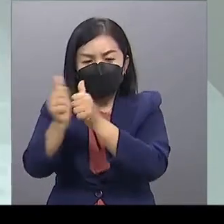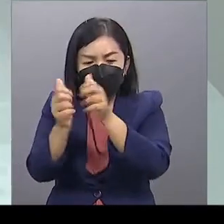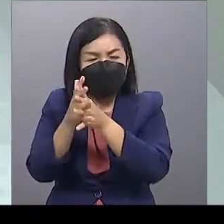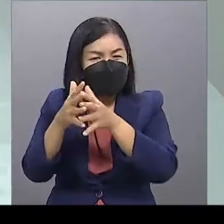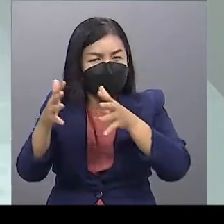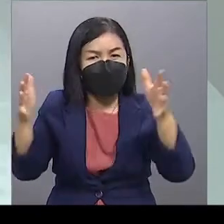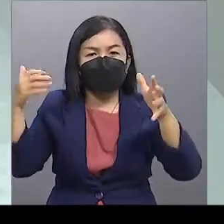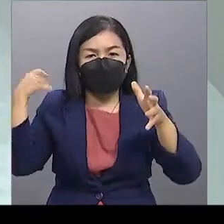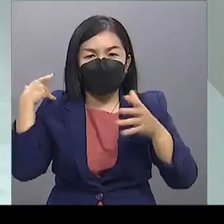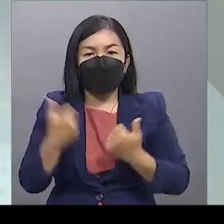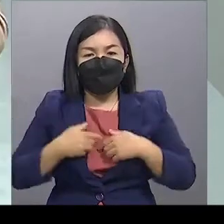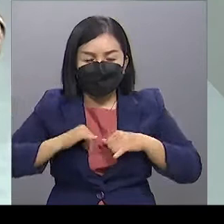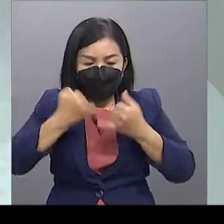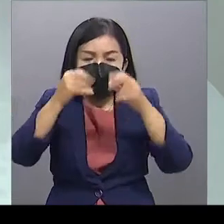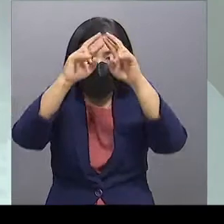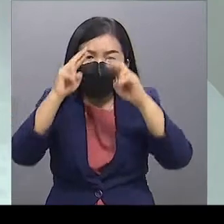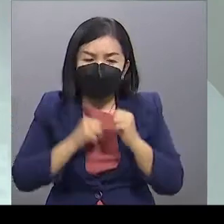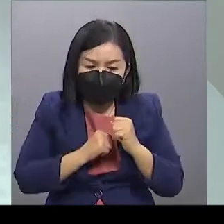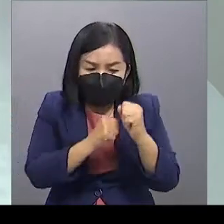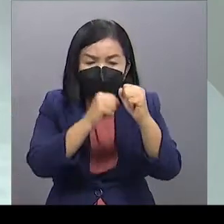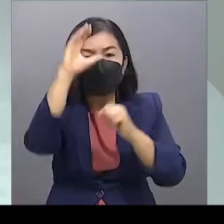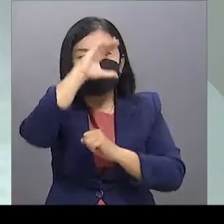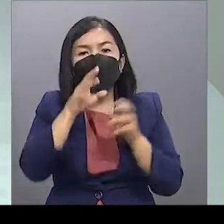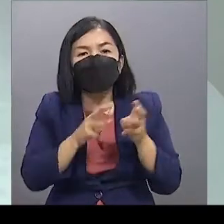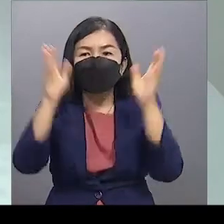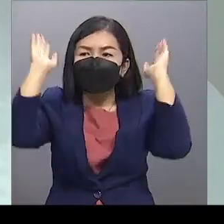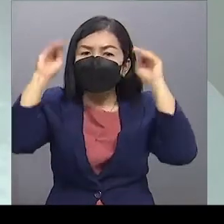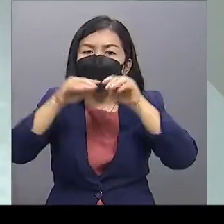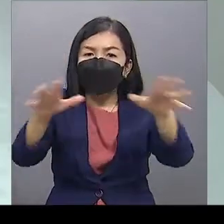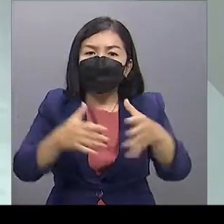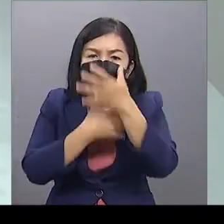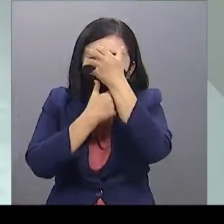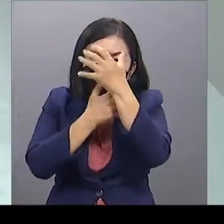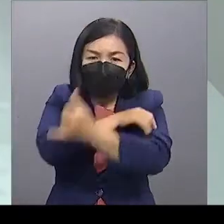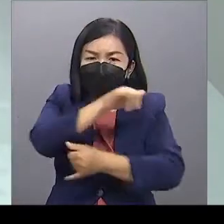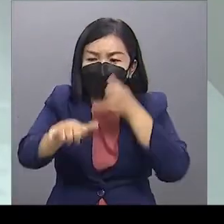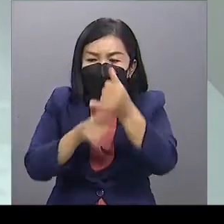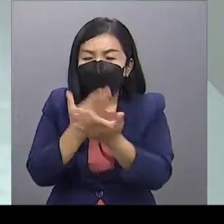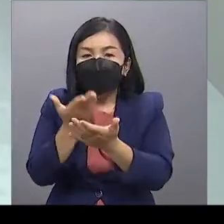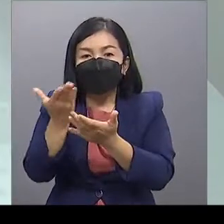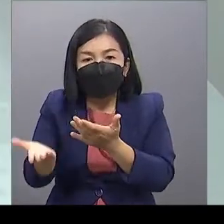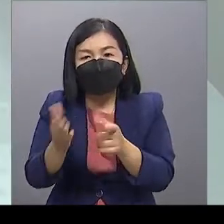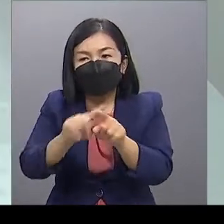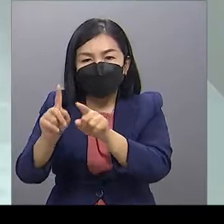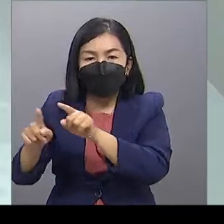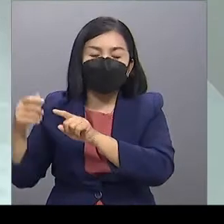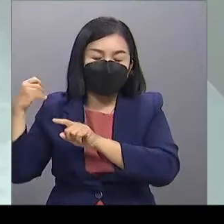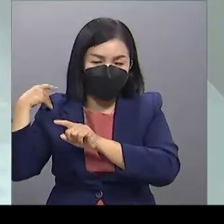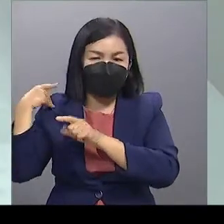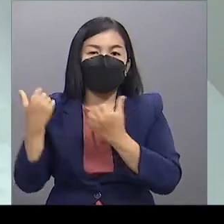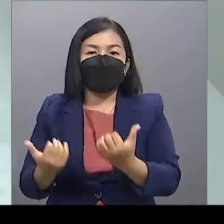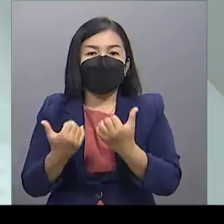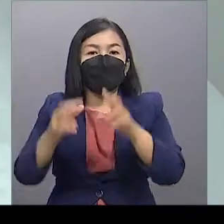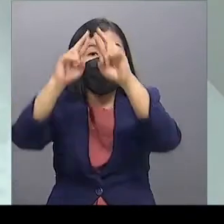กิจการก็ต้องพยายามที่จะหาลูกเล่นหรือที่เรียกว่ากิมมิคครับเพื่อที่จะดึงดูดลูกค้าให้มาใช้บริการมีร้านไอศครีม